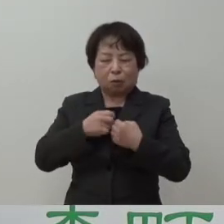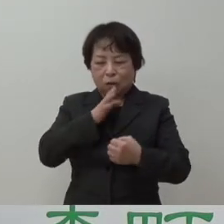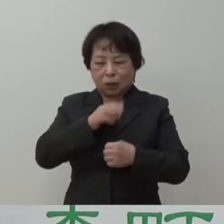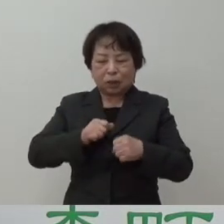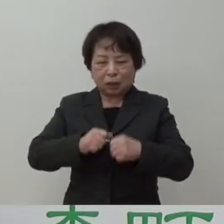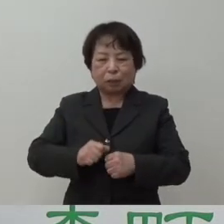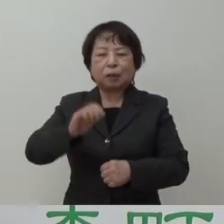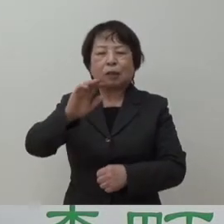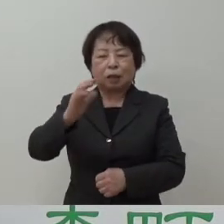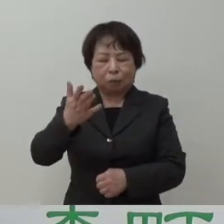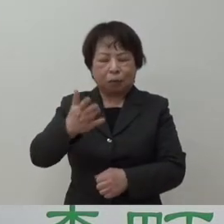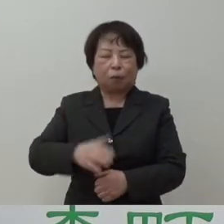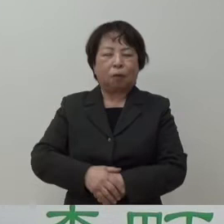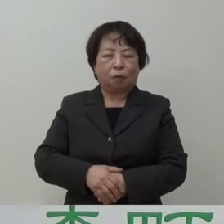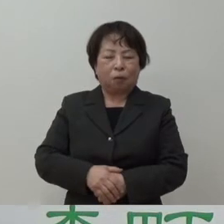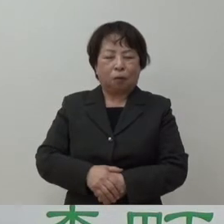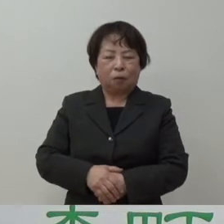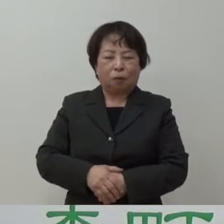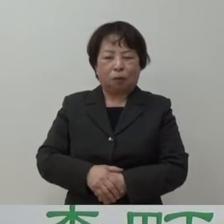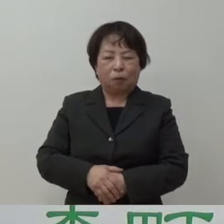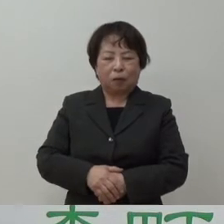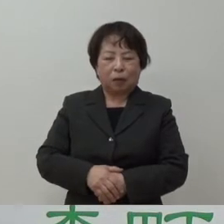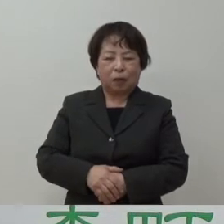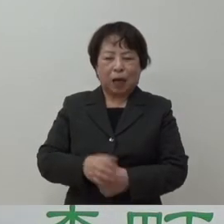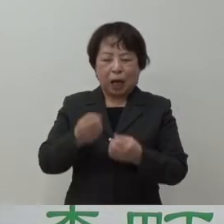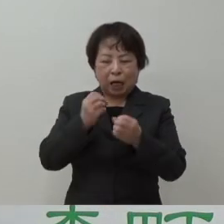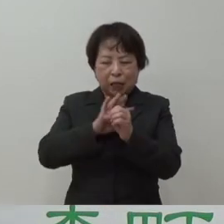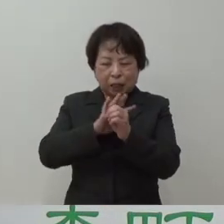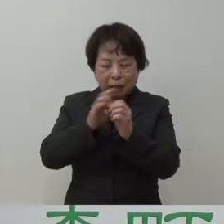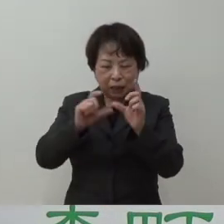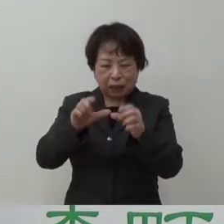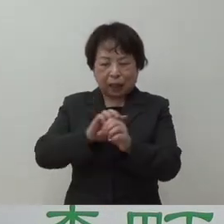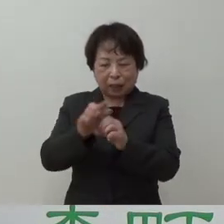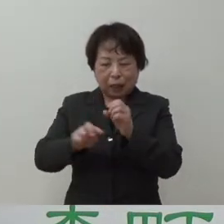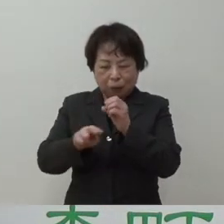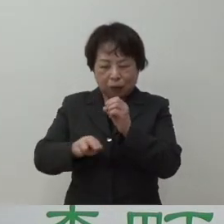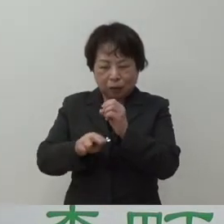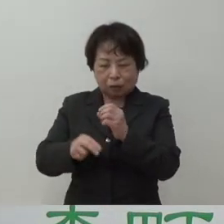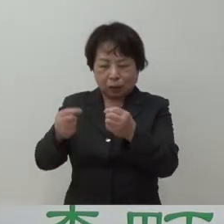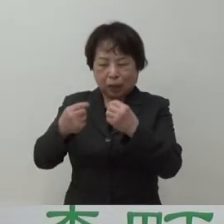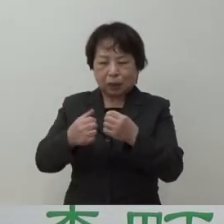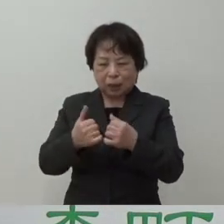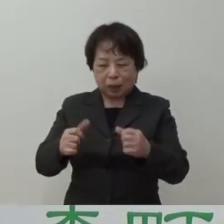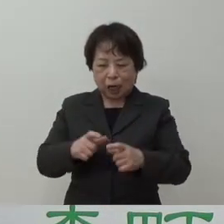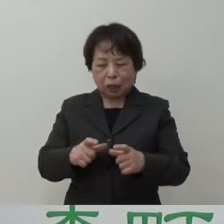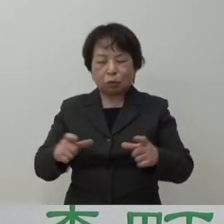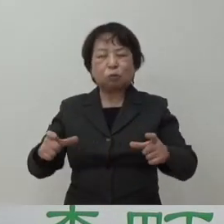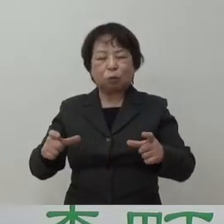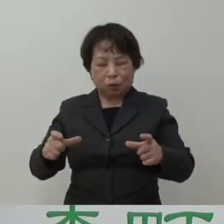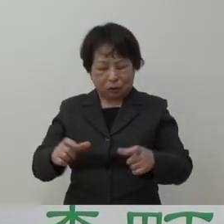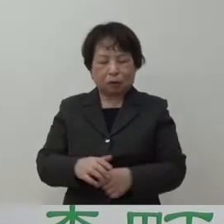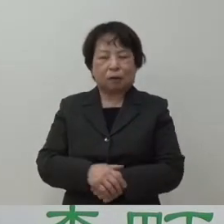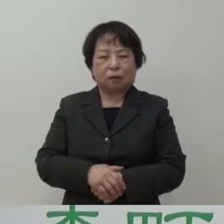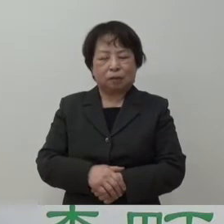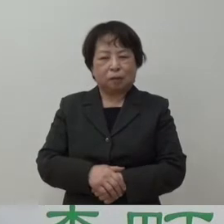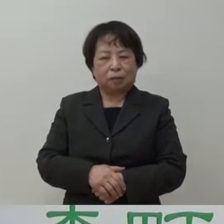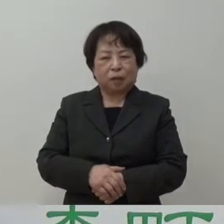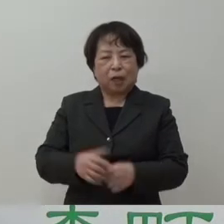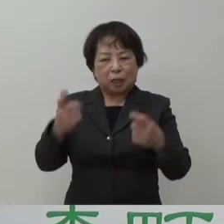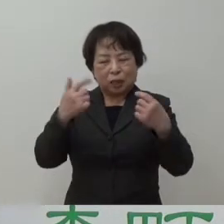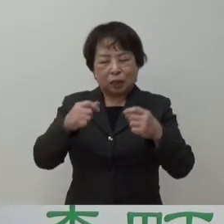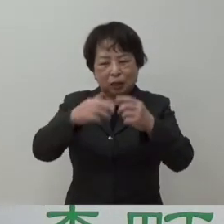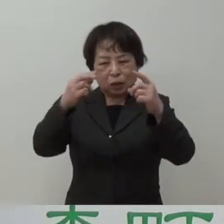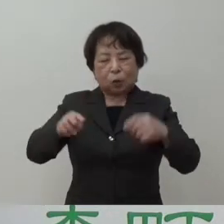が、新型コロナウイルス感染者が急増し、静岡県